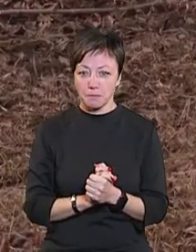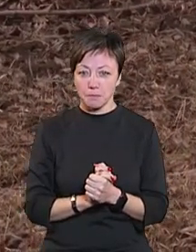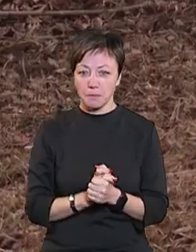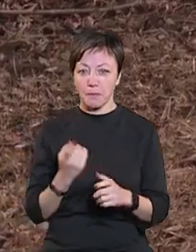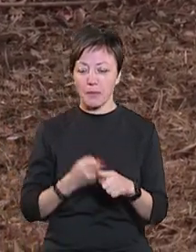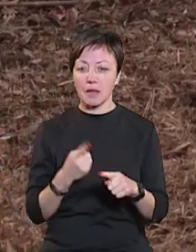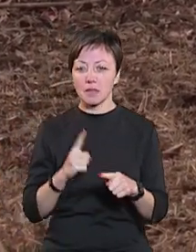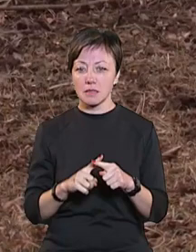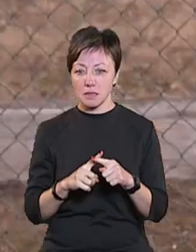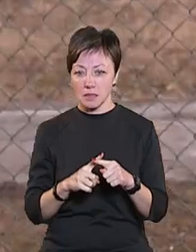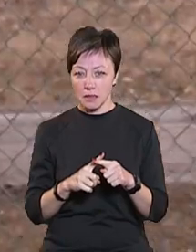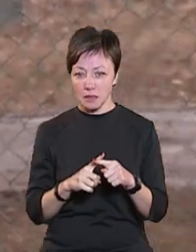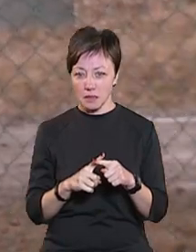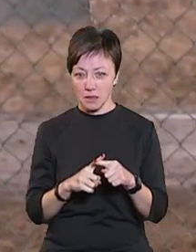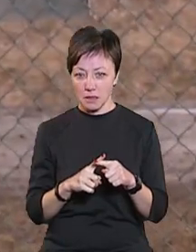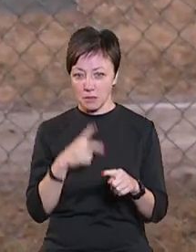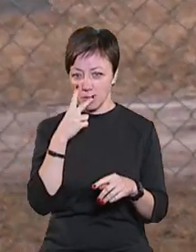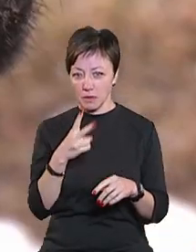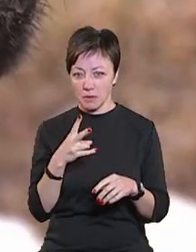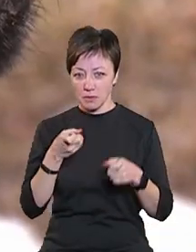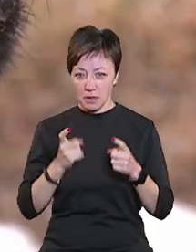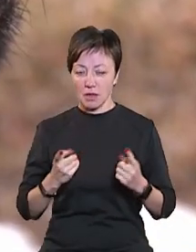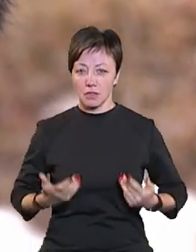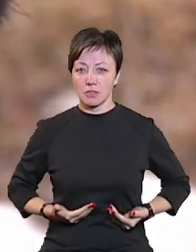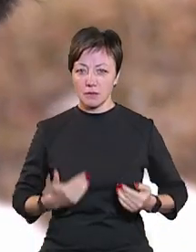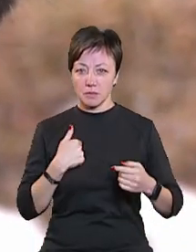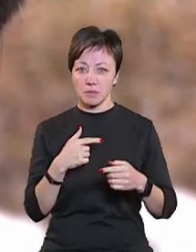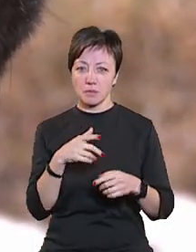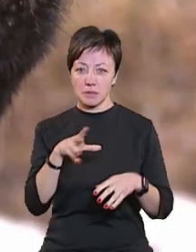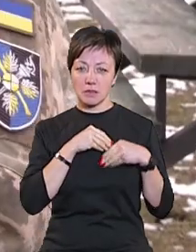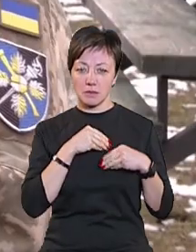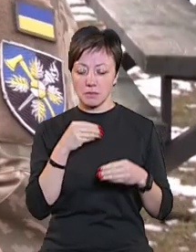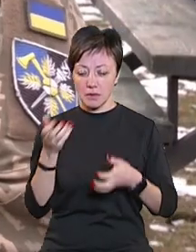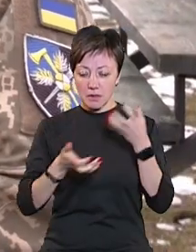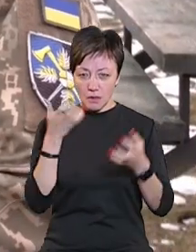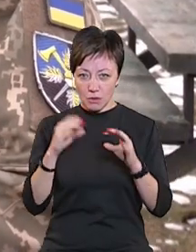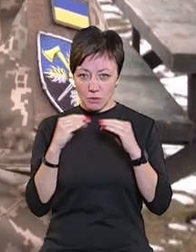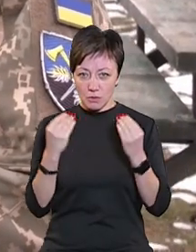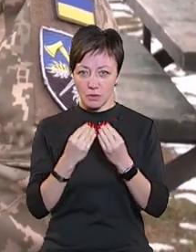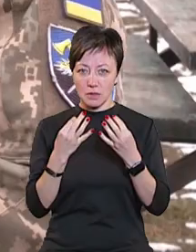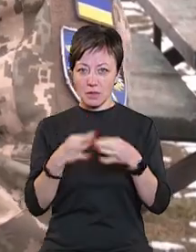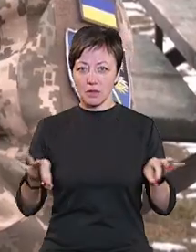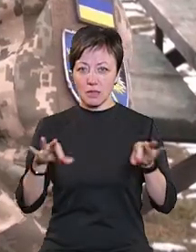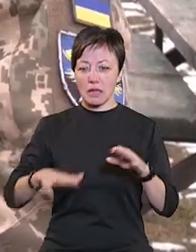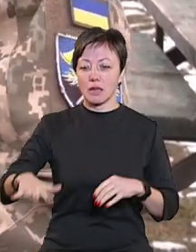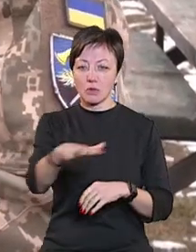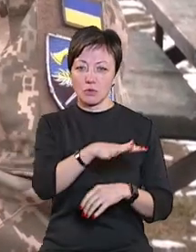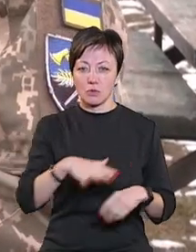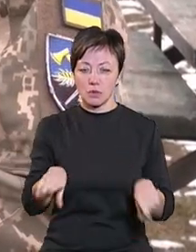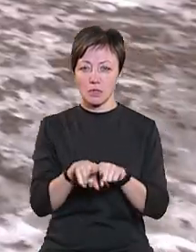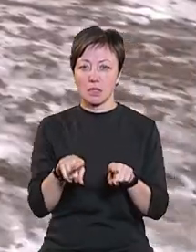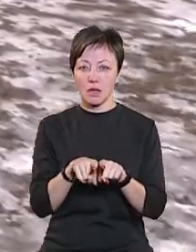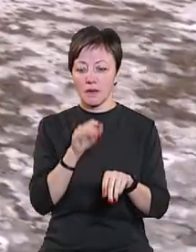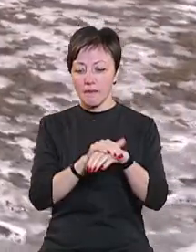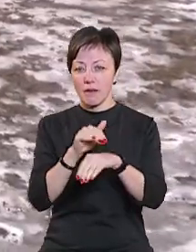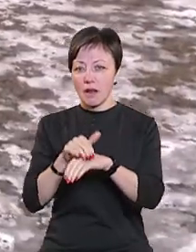Це без підготовки, це бачили як наживо. Ми з ним неодноразово розміновували деокуповані території, також виявляли